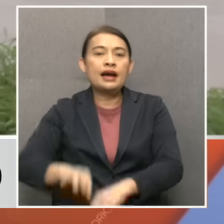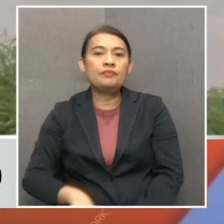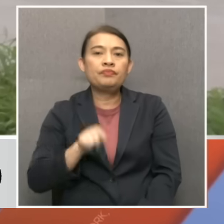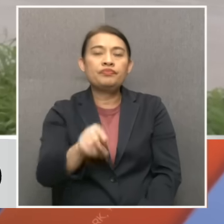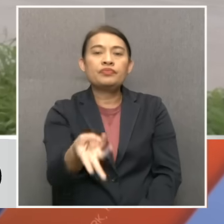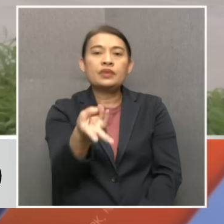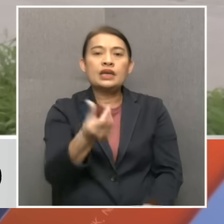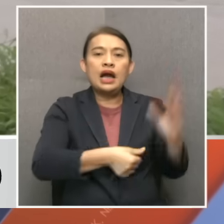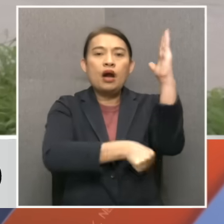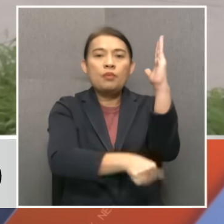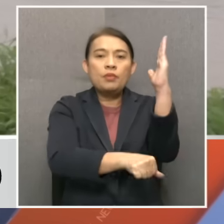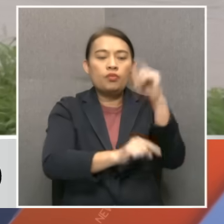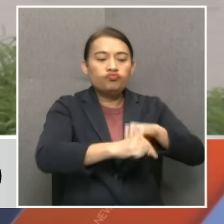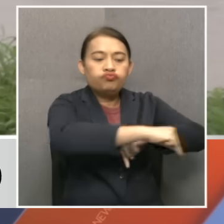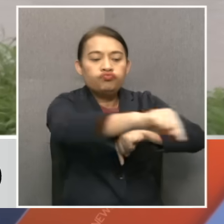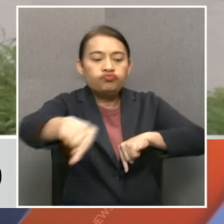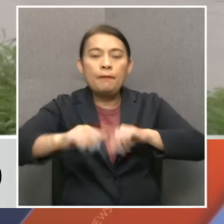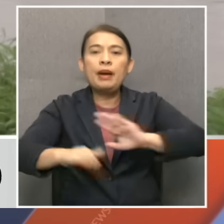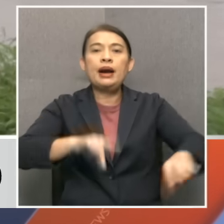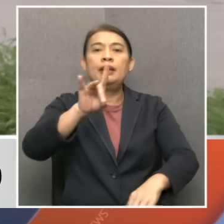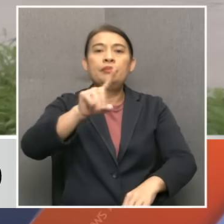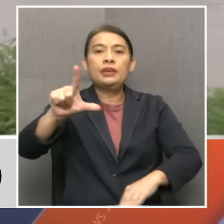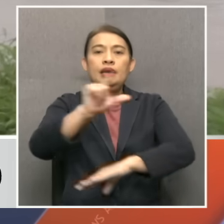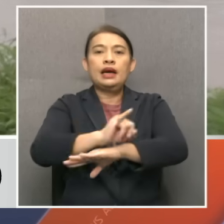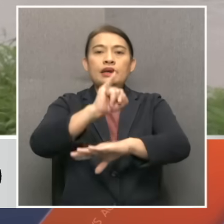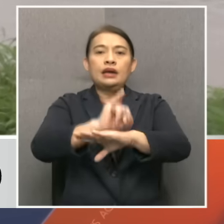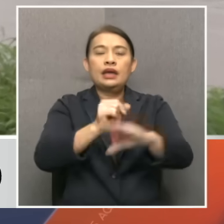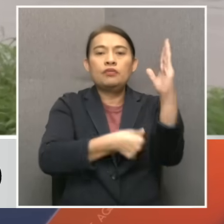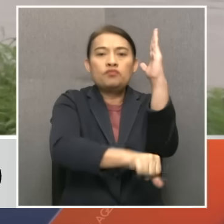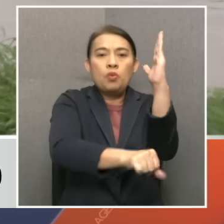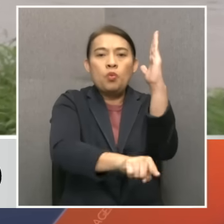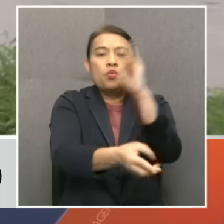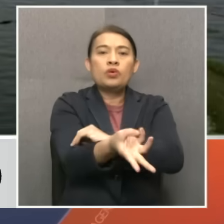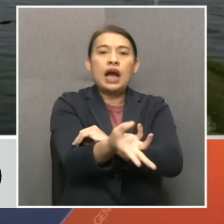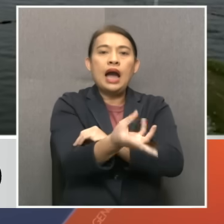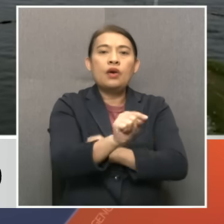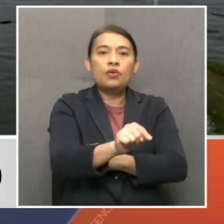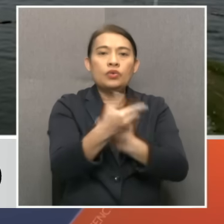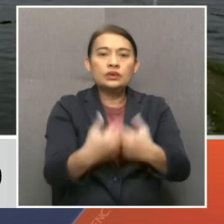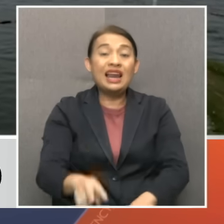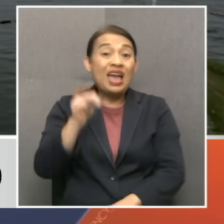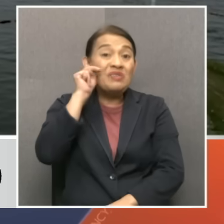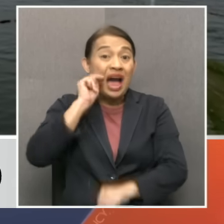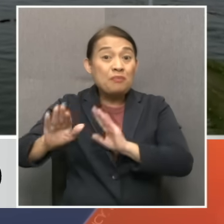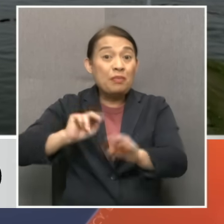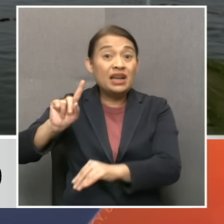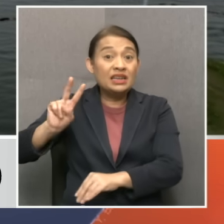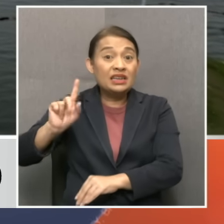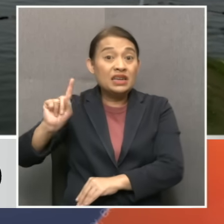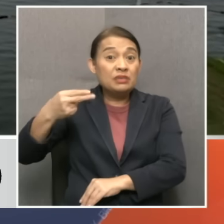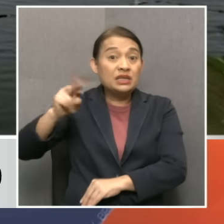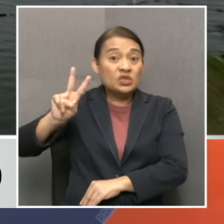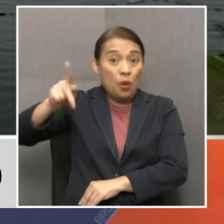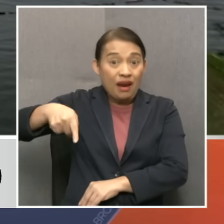ปังเนี่ยถ้าปลูกกันเต็มพื้นที่จะประมาณ8ล้านไร ่ 8ล้านไร่นั่นหมายถึงว่าเราต้องการน้ำประมาณ 12,000 ล้านนะส